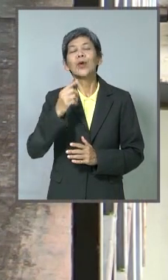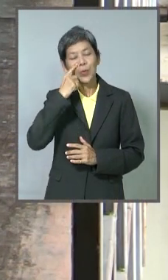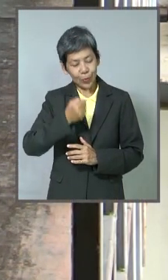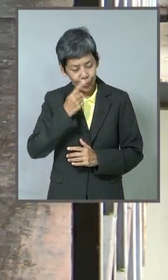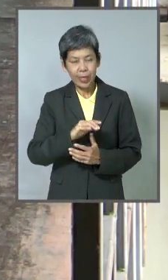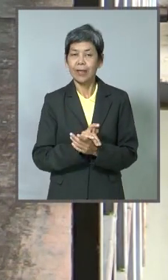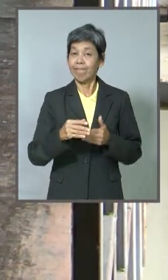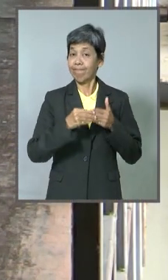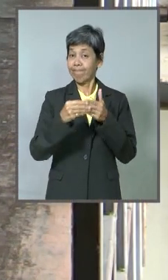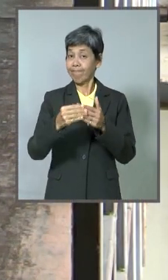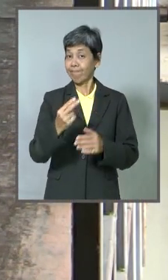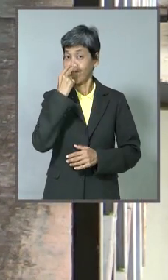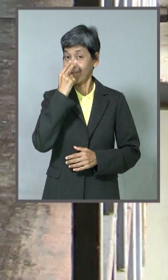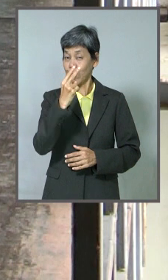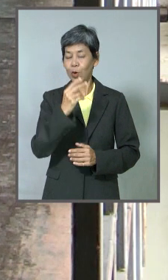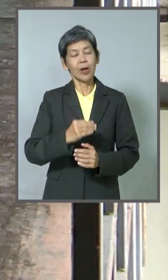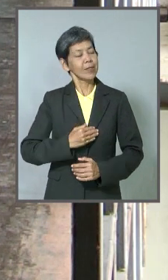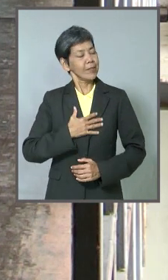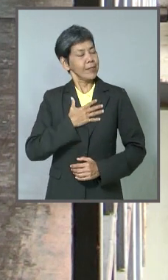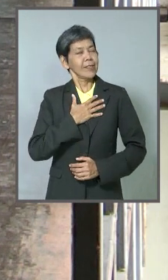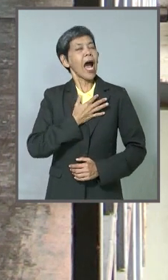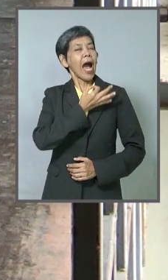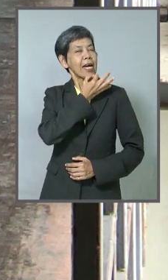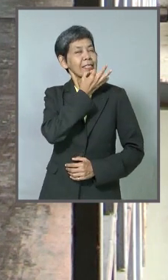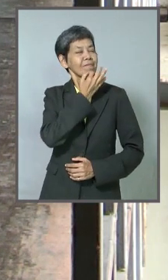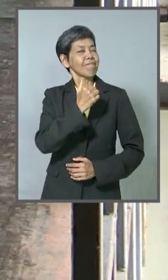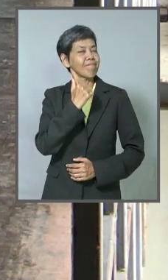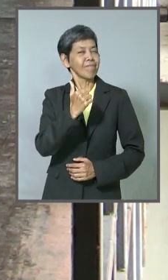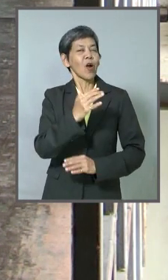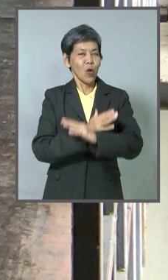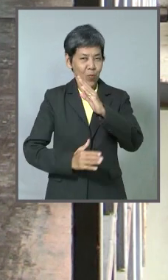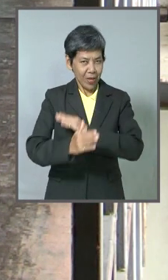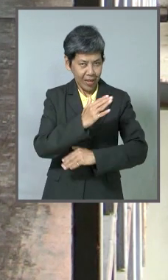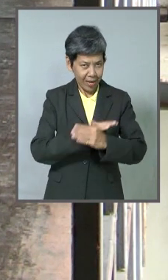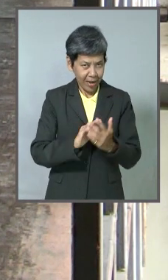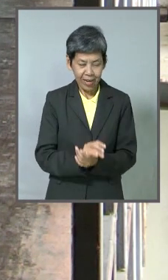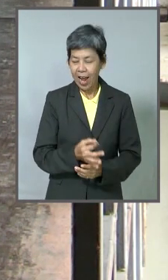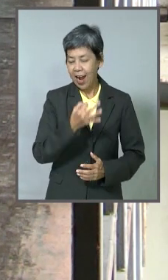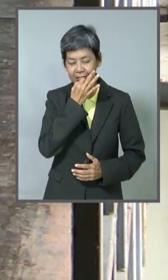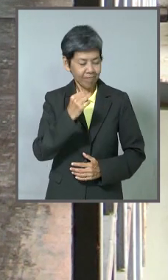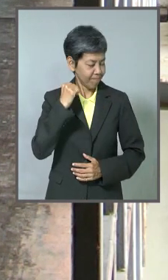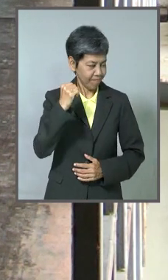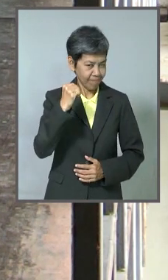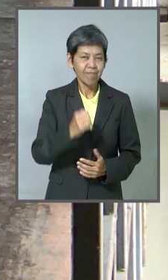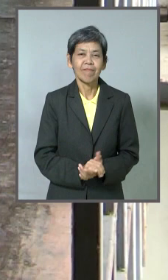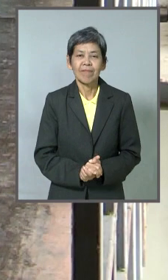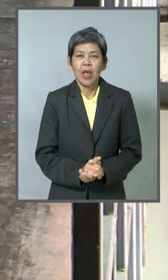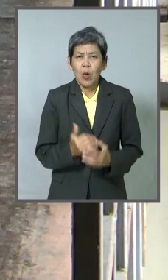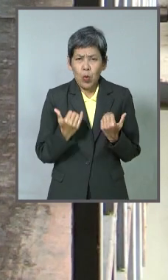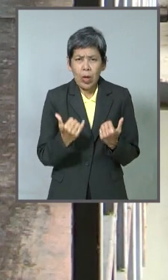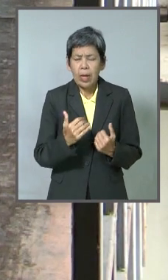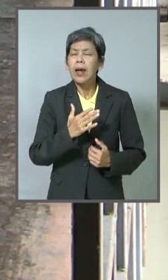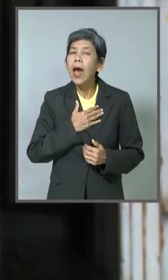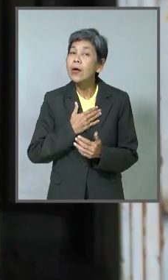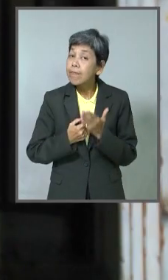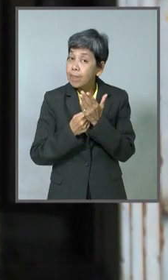ปอมวรรัตน์กาญจนราษฎร์ค่ะจะขอพาคุณผู้ชมไปพบกับแรงบันดาลใจและอาชีพที่น่าสนใจของคนพิการในช่วงนักสู้มืออาชี